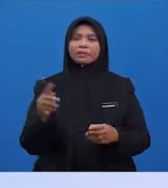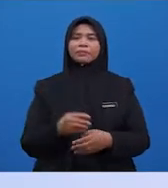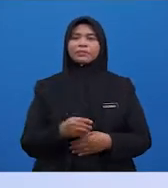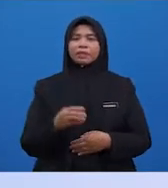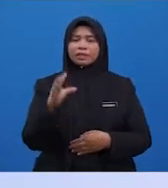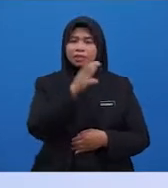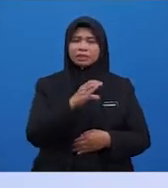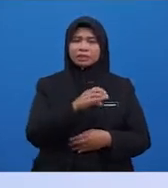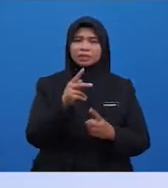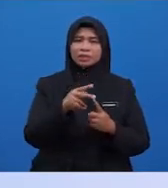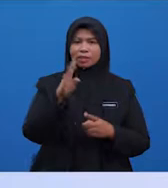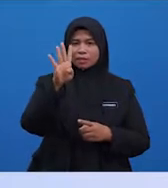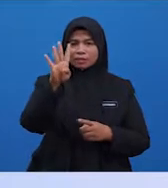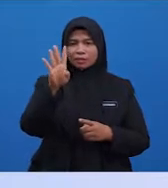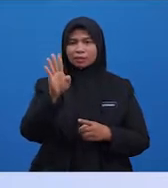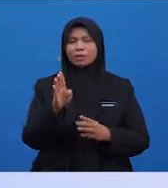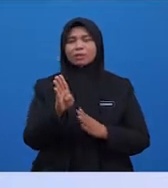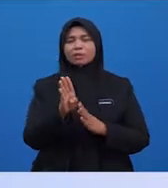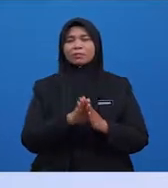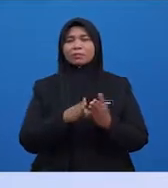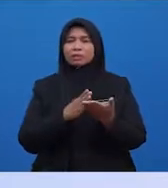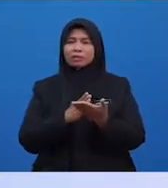Ciri yang keempat ialah berkomitmen.